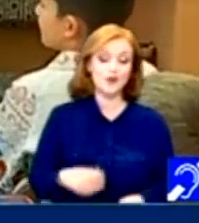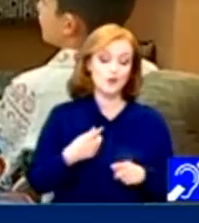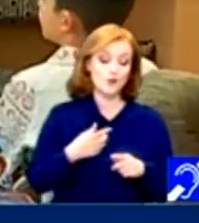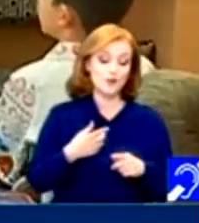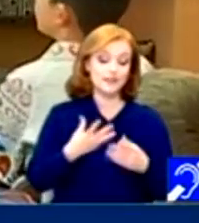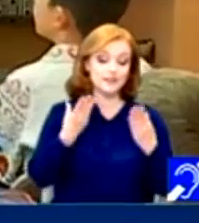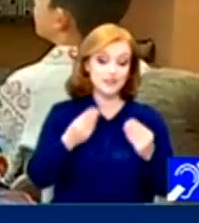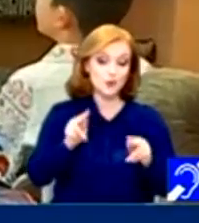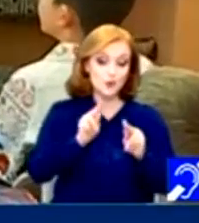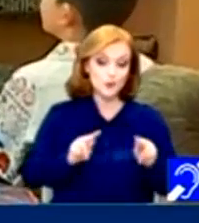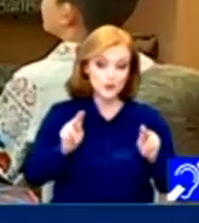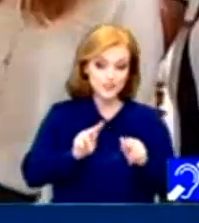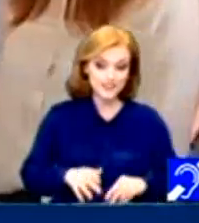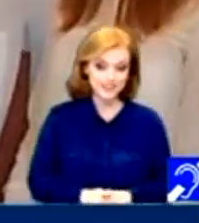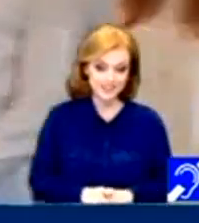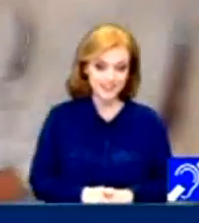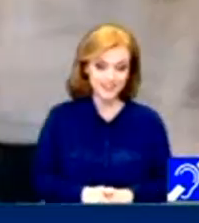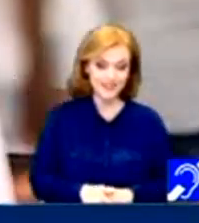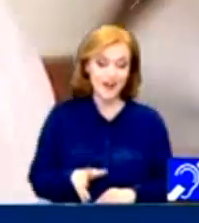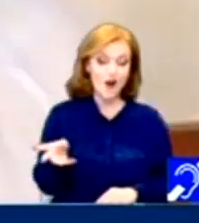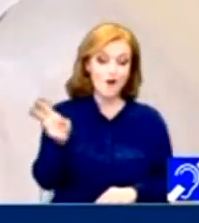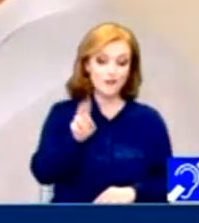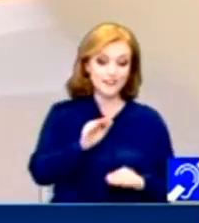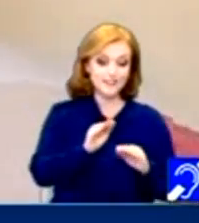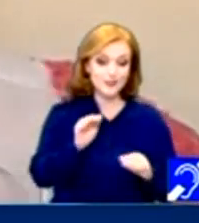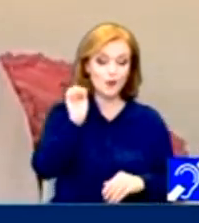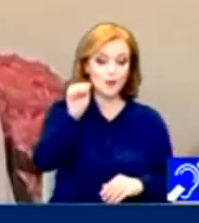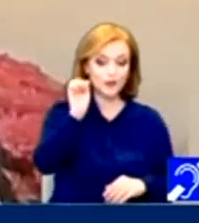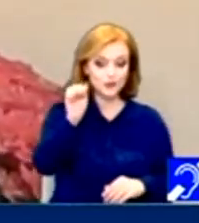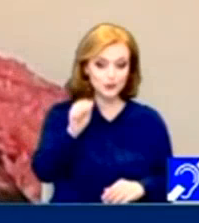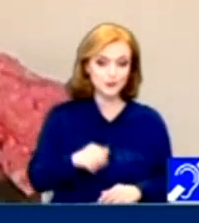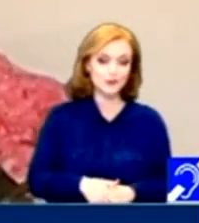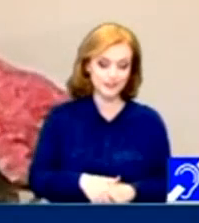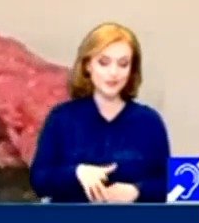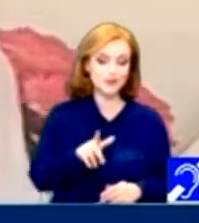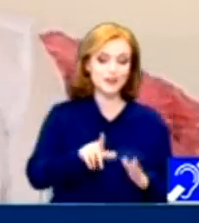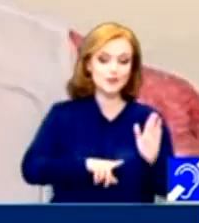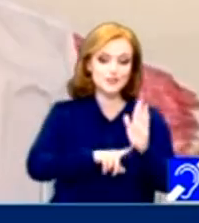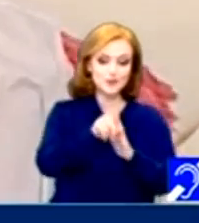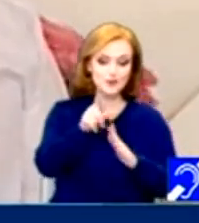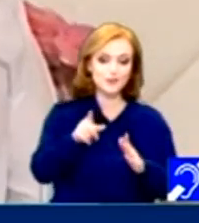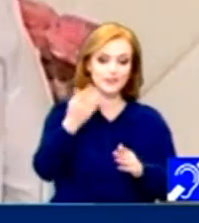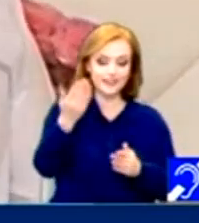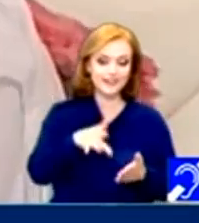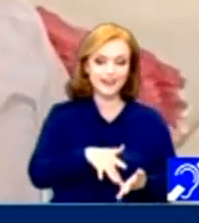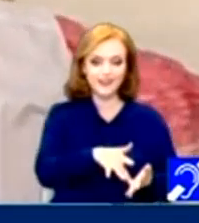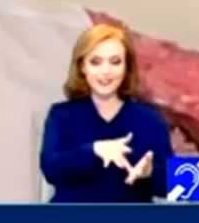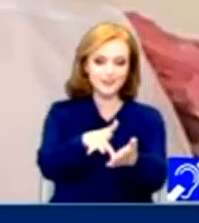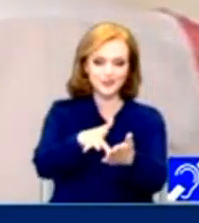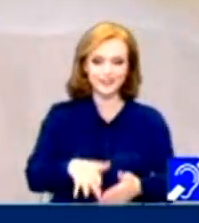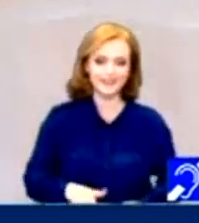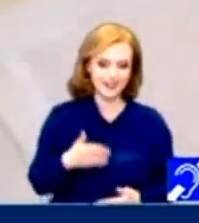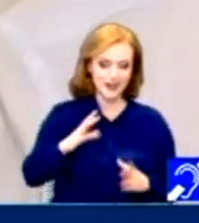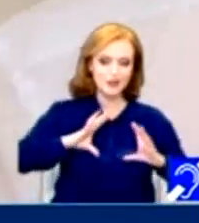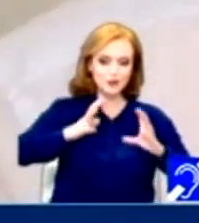zilei profesorului, discipolii Mariei Popa au bătut la ușa clasei de unde a început lunga lor călătorie în lumea